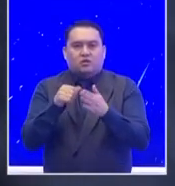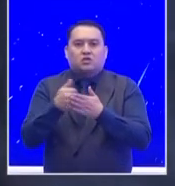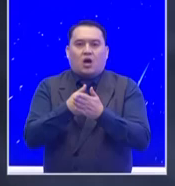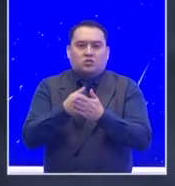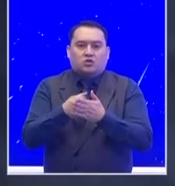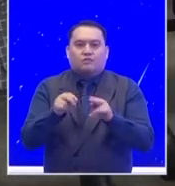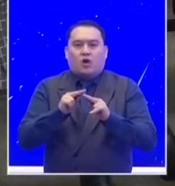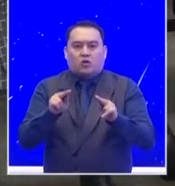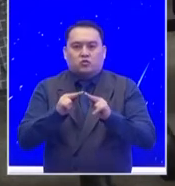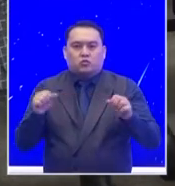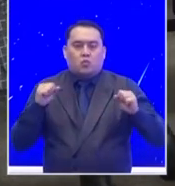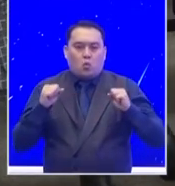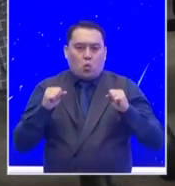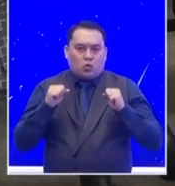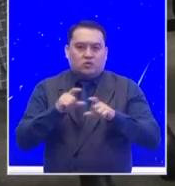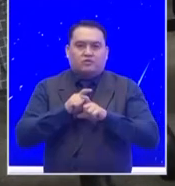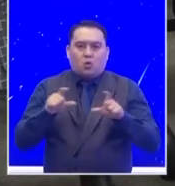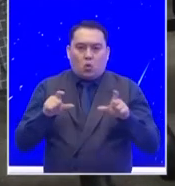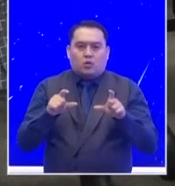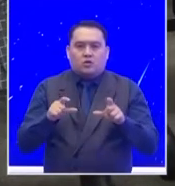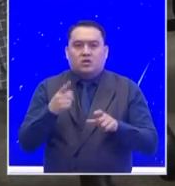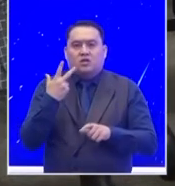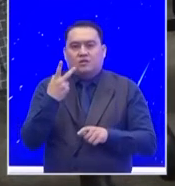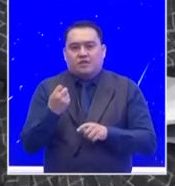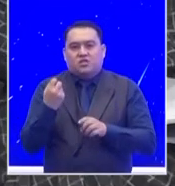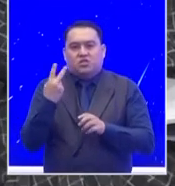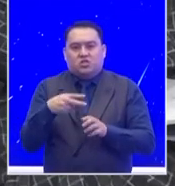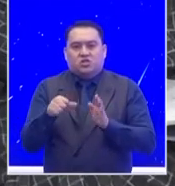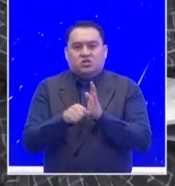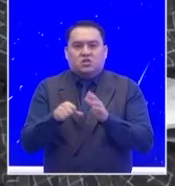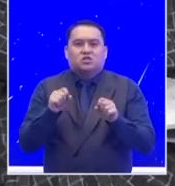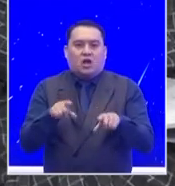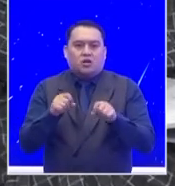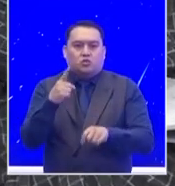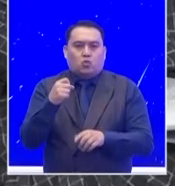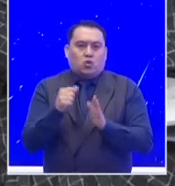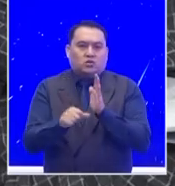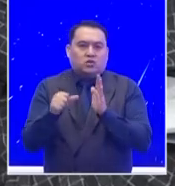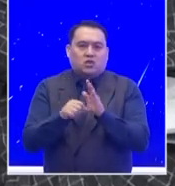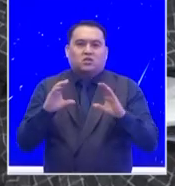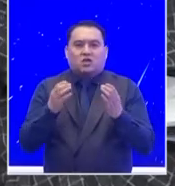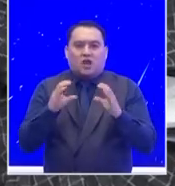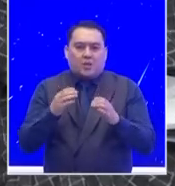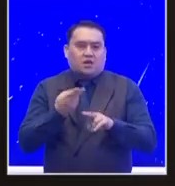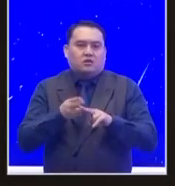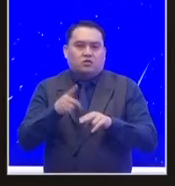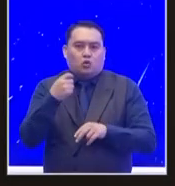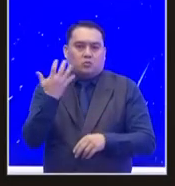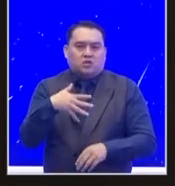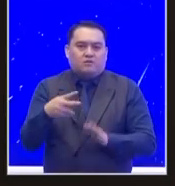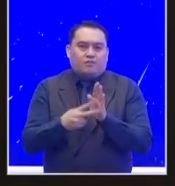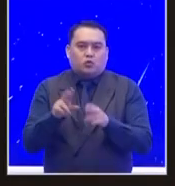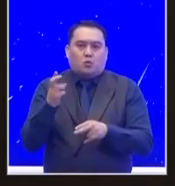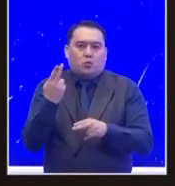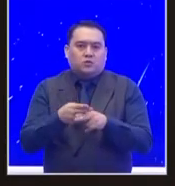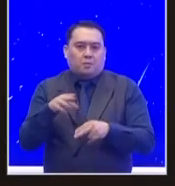достижений воспитанников спортивного учреждения 262 золотые, 166 серебряных и 158